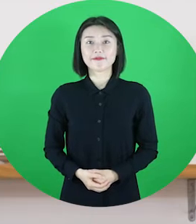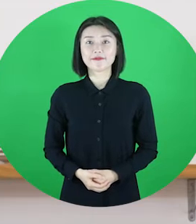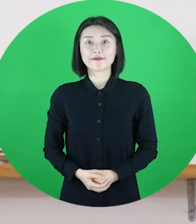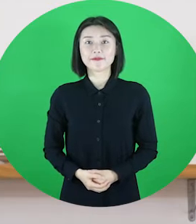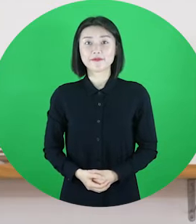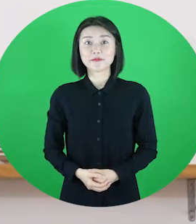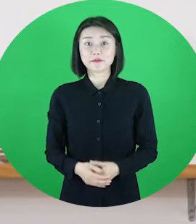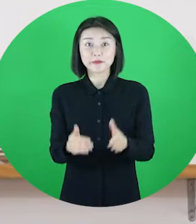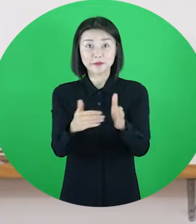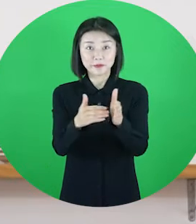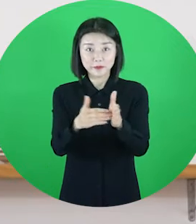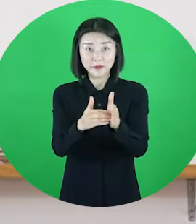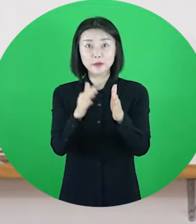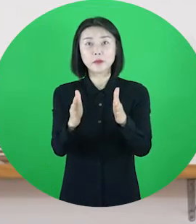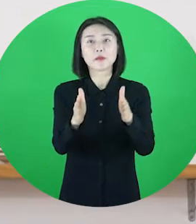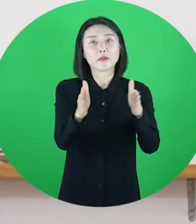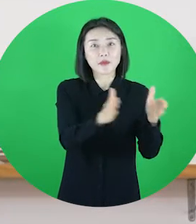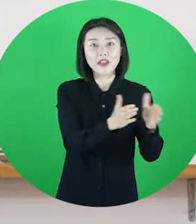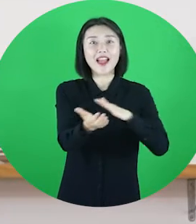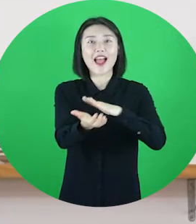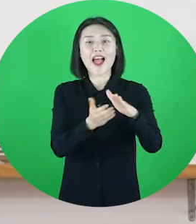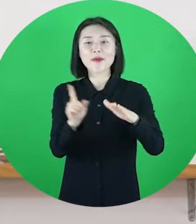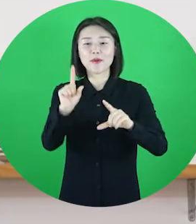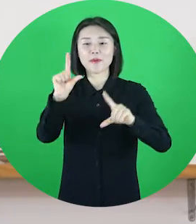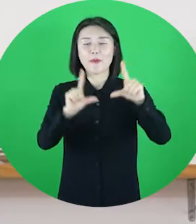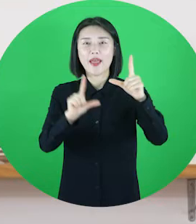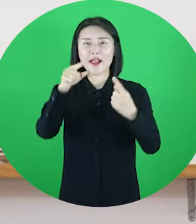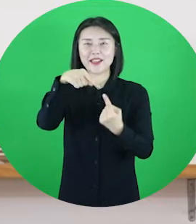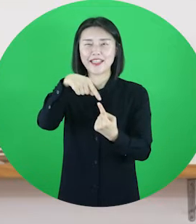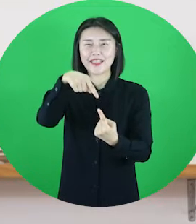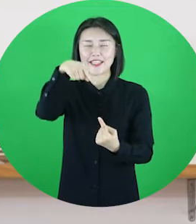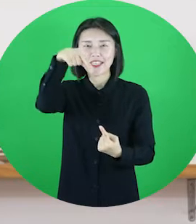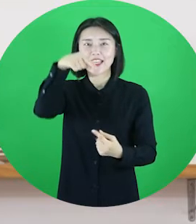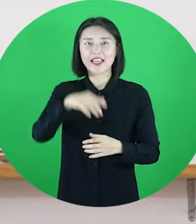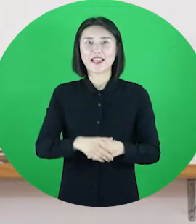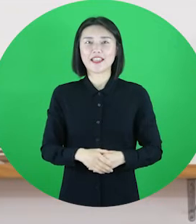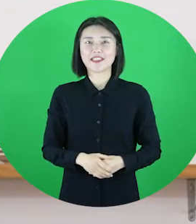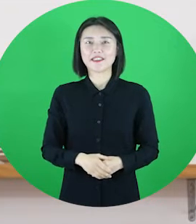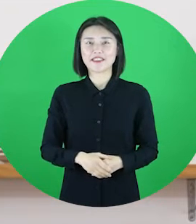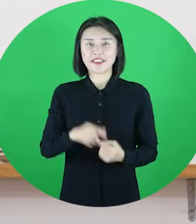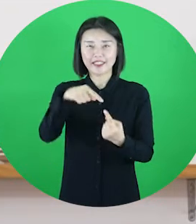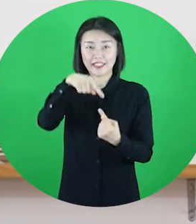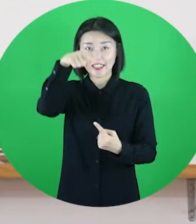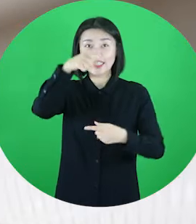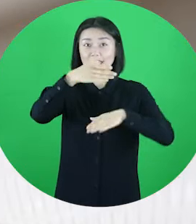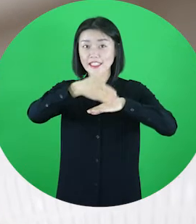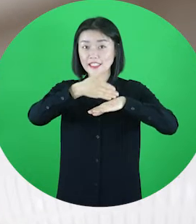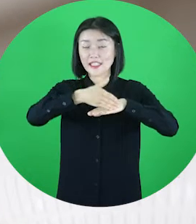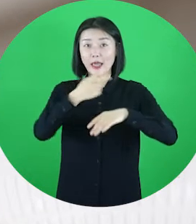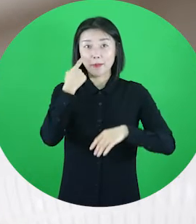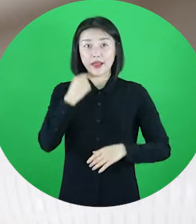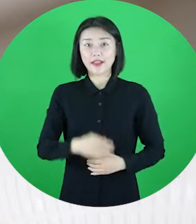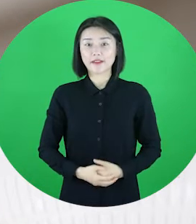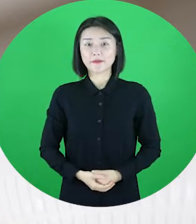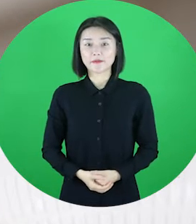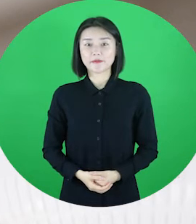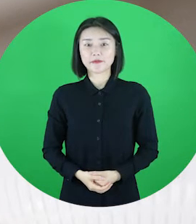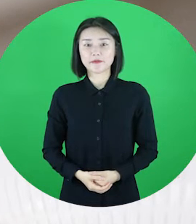자, 여기까지 이렇게 편썰기가 됐으면 아까처럼 또 길쭉하게 일자로 잘라줄 거예요.